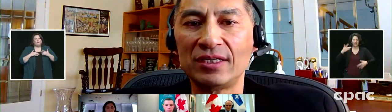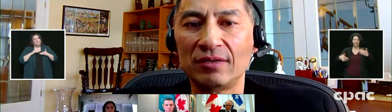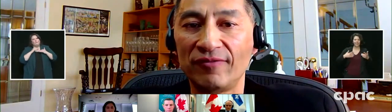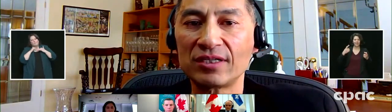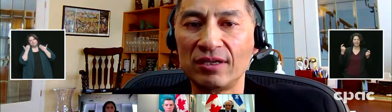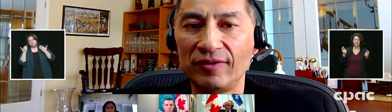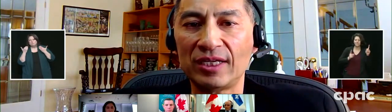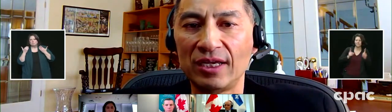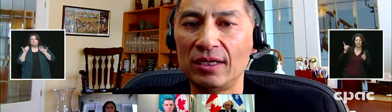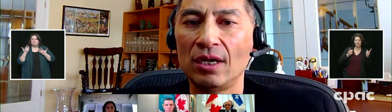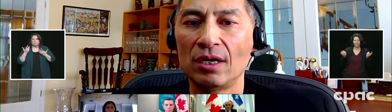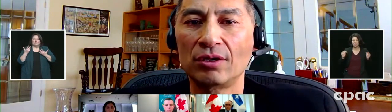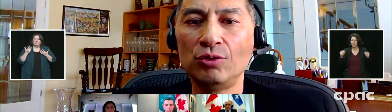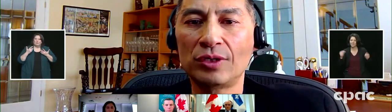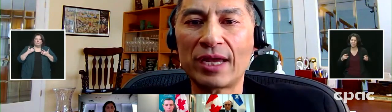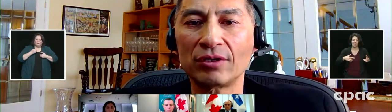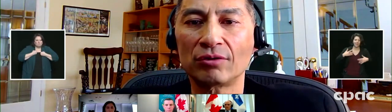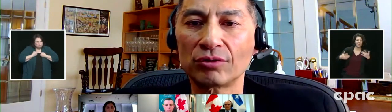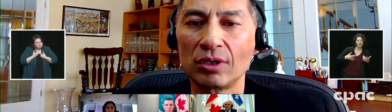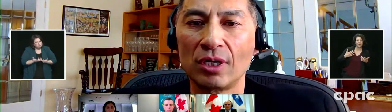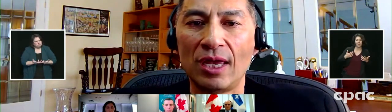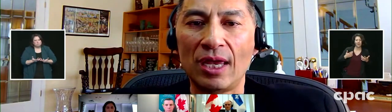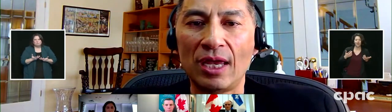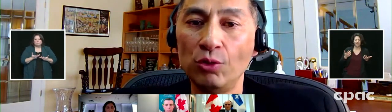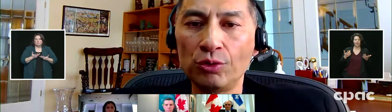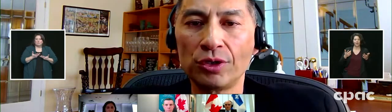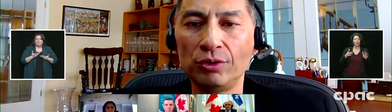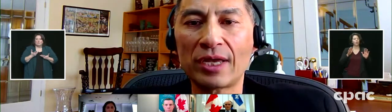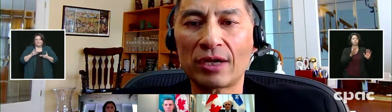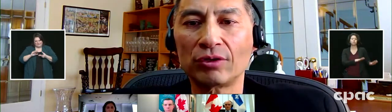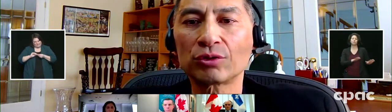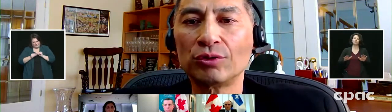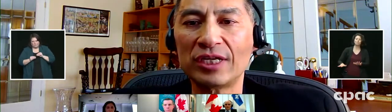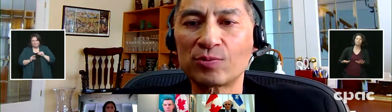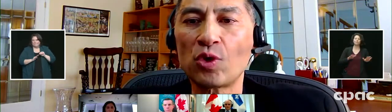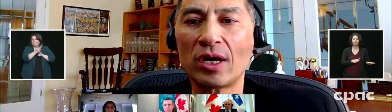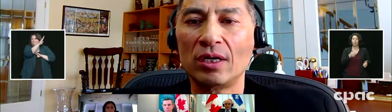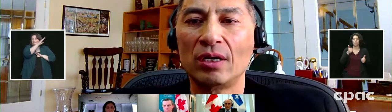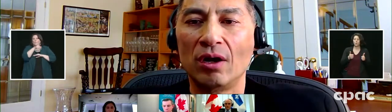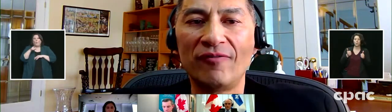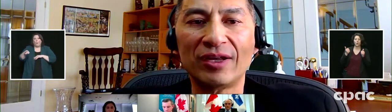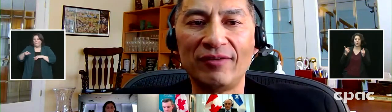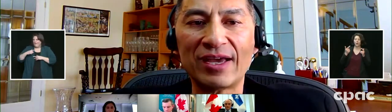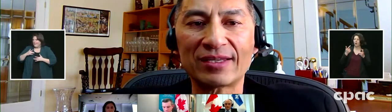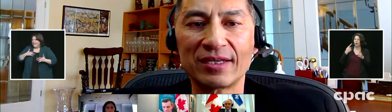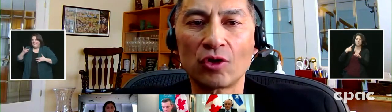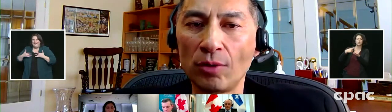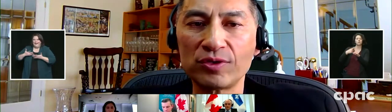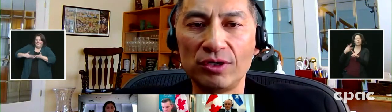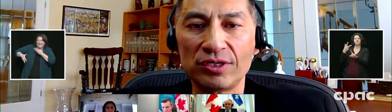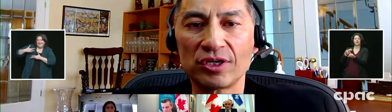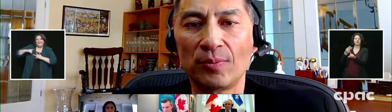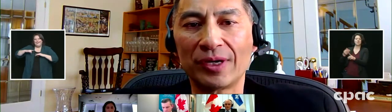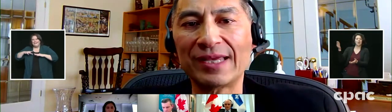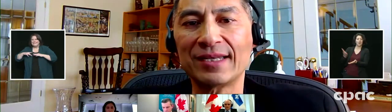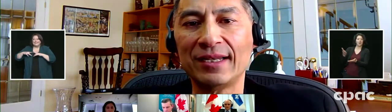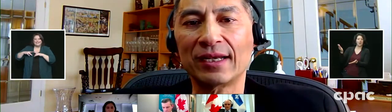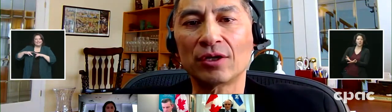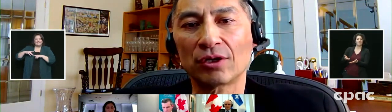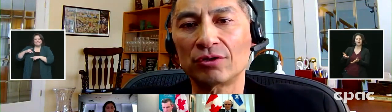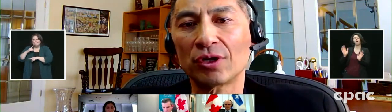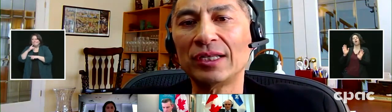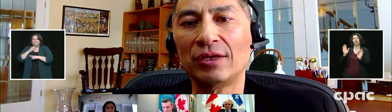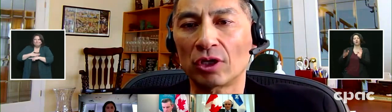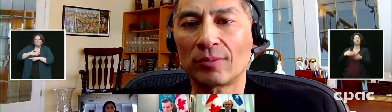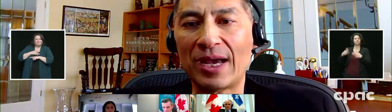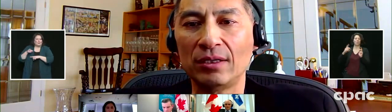des festivités que nous gardons ou que nous gardons trop d'espoir envers les vaccins comme solution pour accélérer